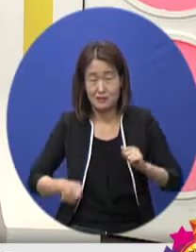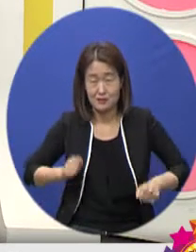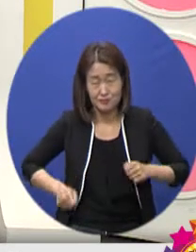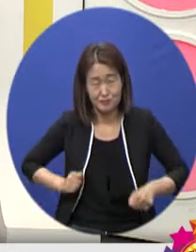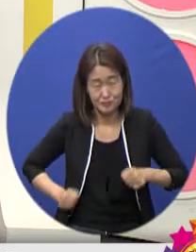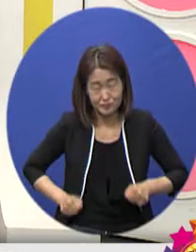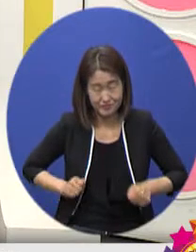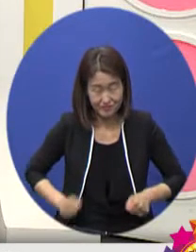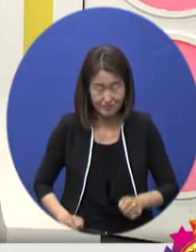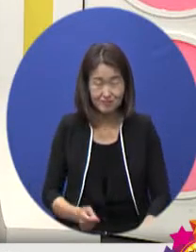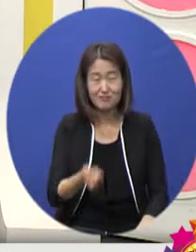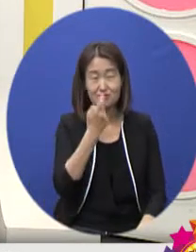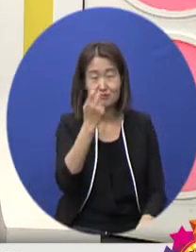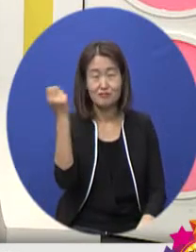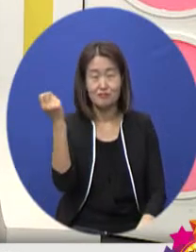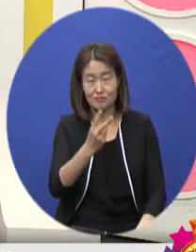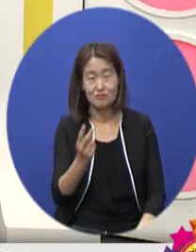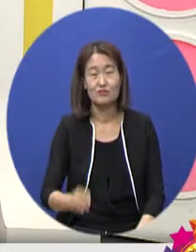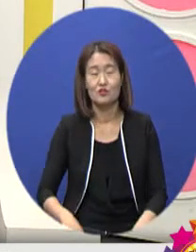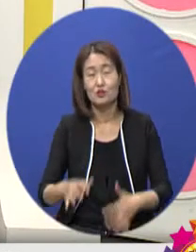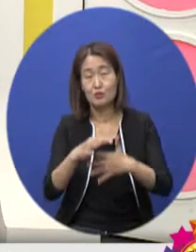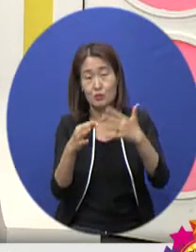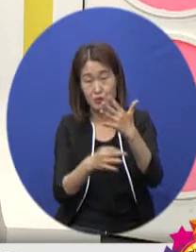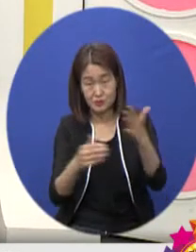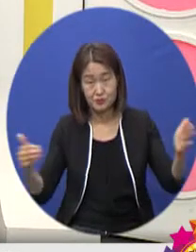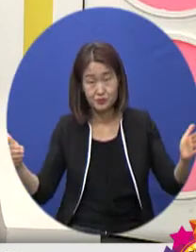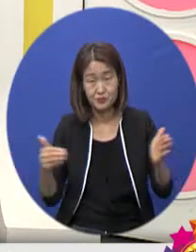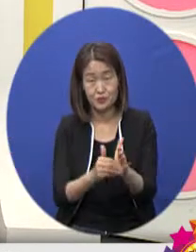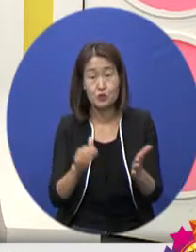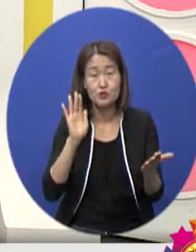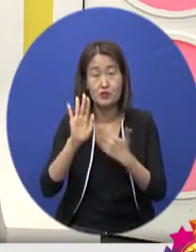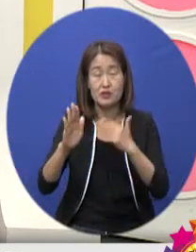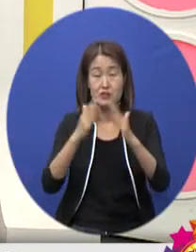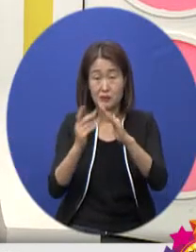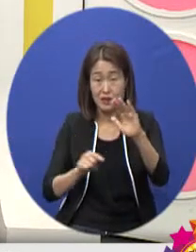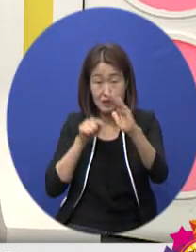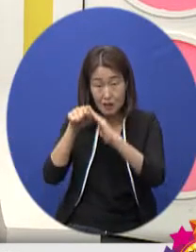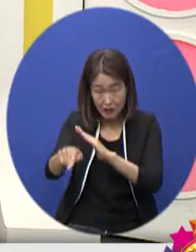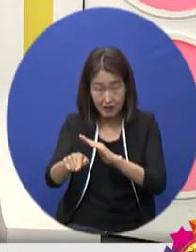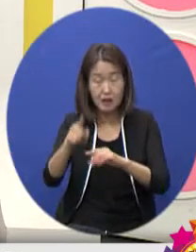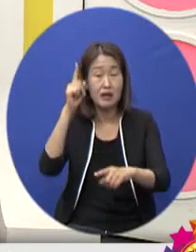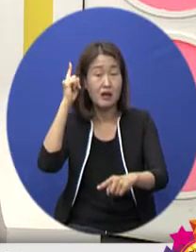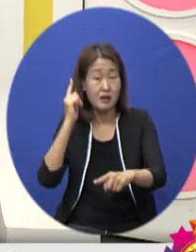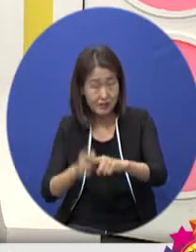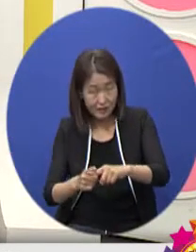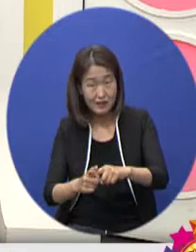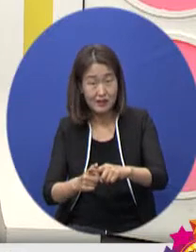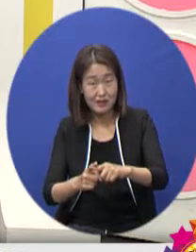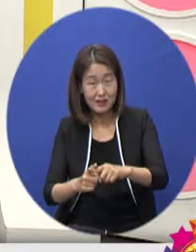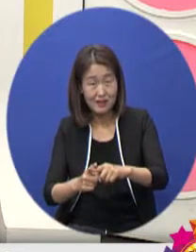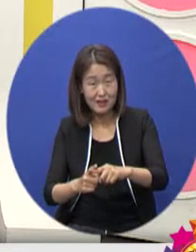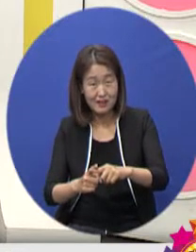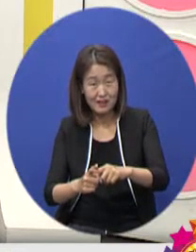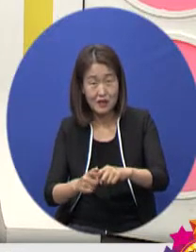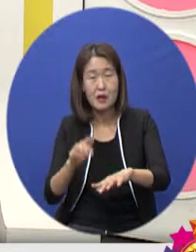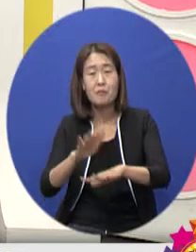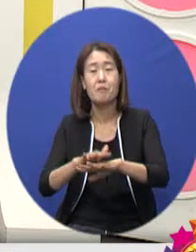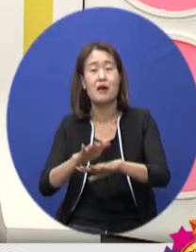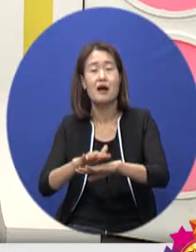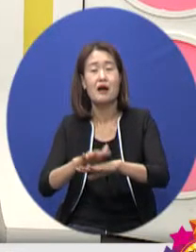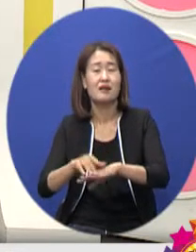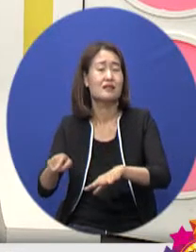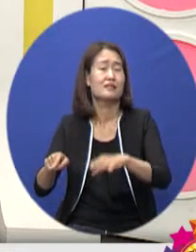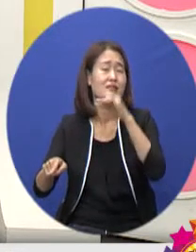네. 그래서 여기서 프로그램 끝나고 네. 집에 가다가 중간에 집에 가는 중간에 밭이 있어요.